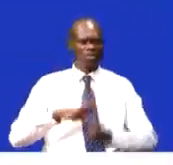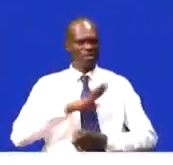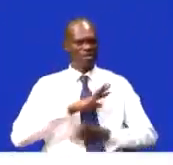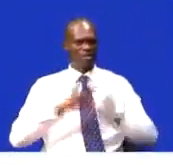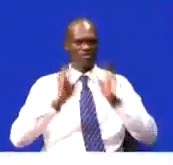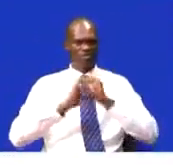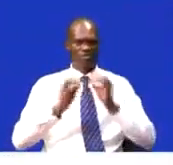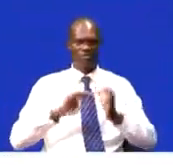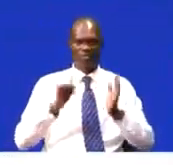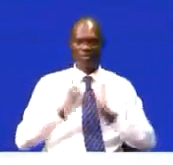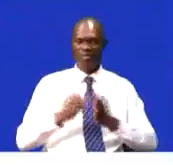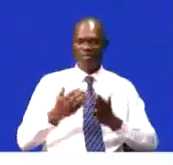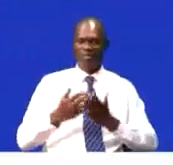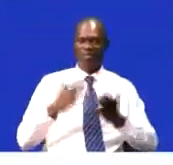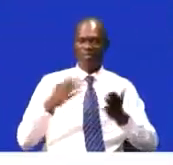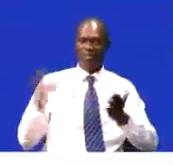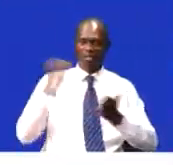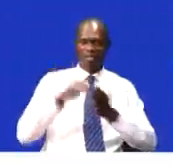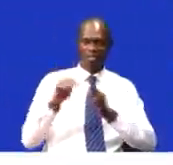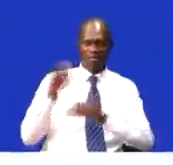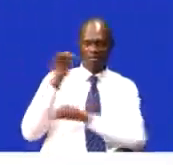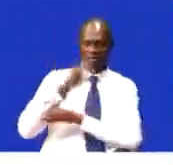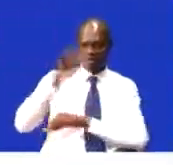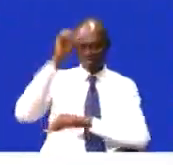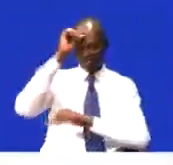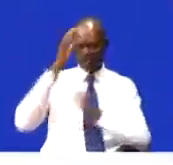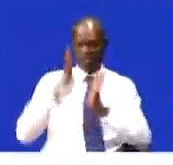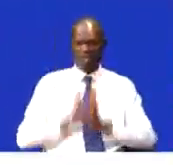Koro mano dewa kwayo ne gavana mondo ogo